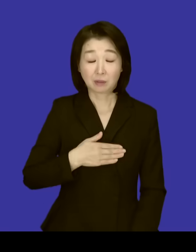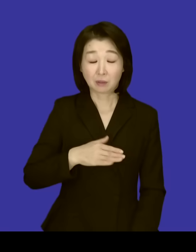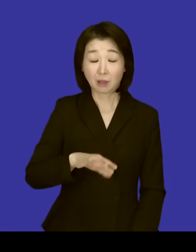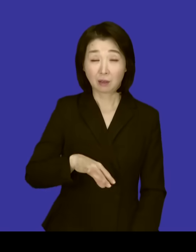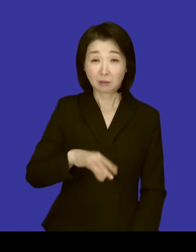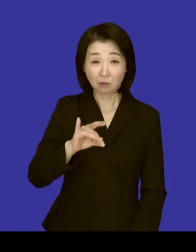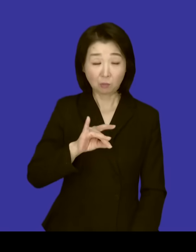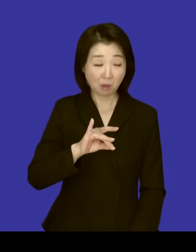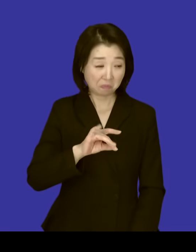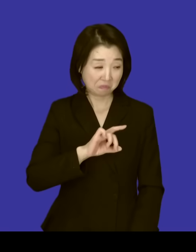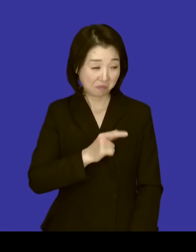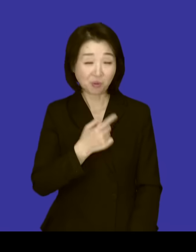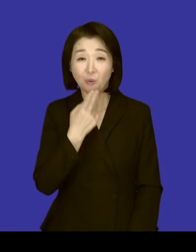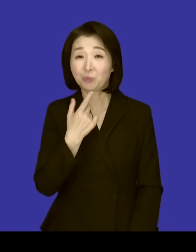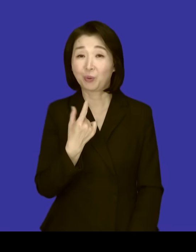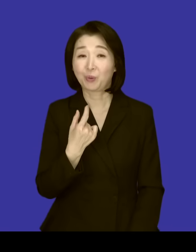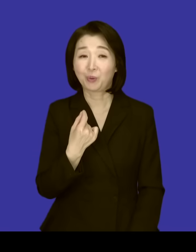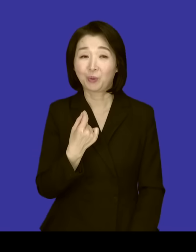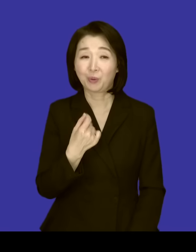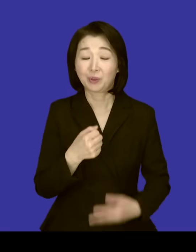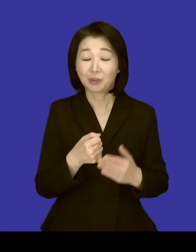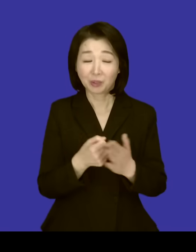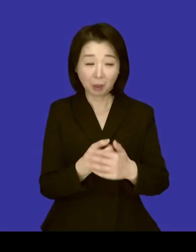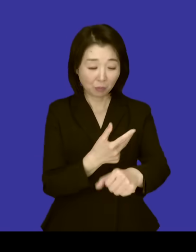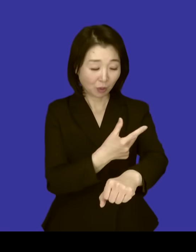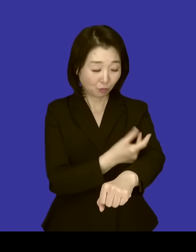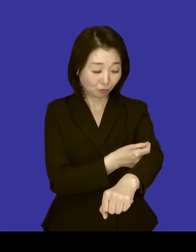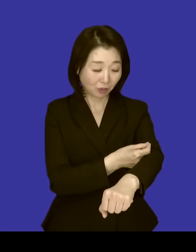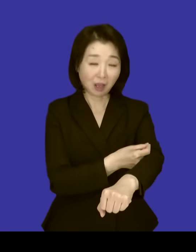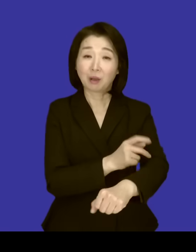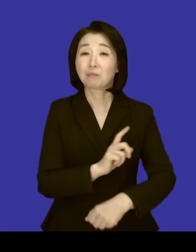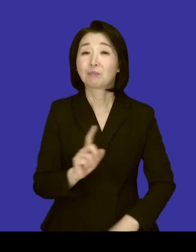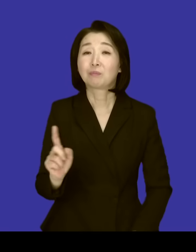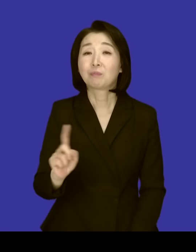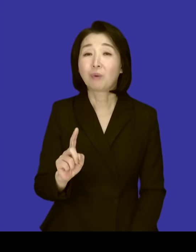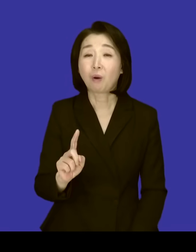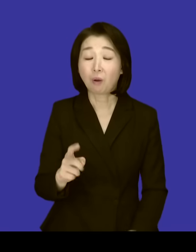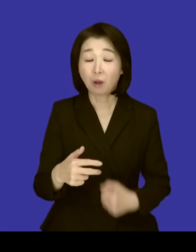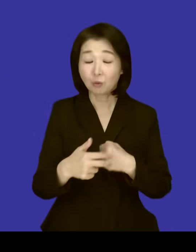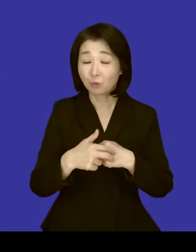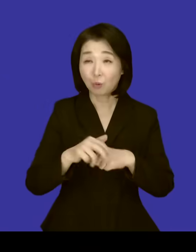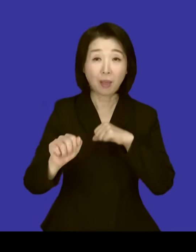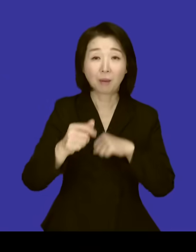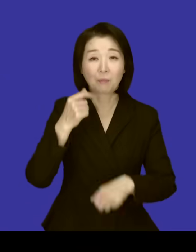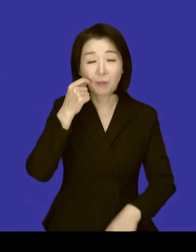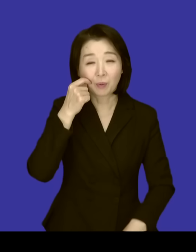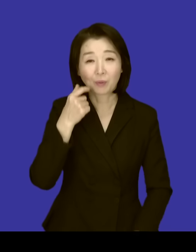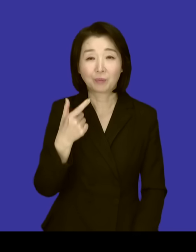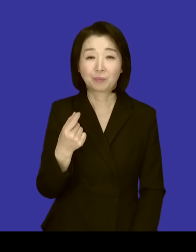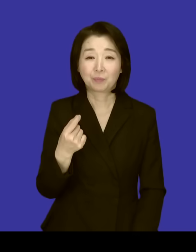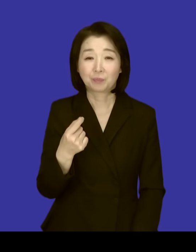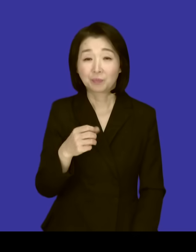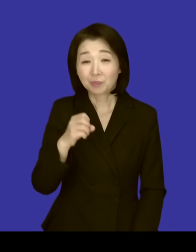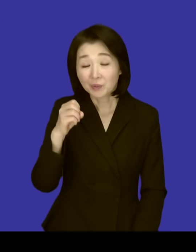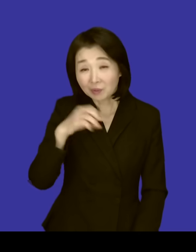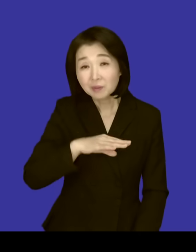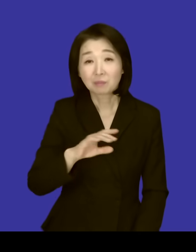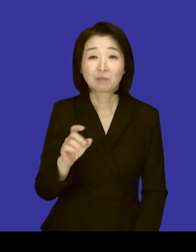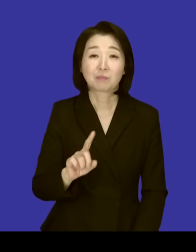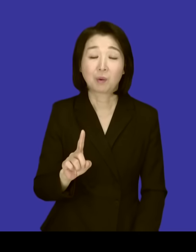면허증이 있는 게 아니니까 네. 뭐 주사를 놓는다거나 뭐 그런 의료행위를 하진 못하고 네. 그냥 뭐